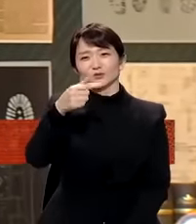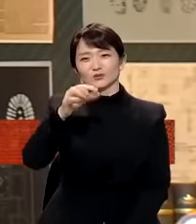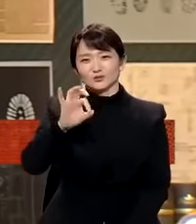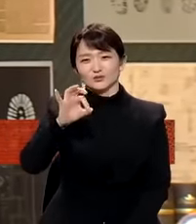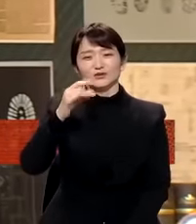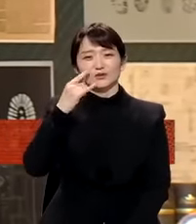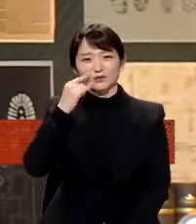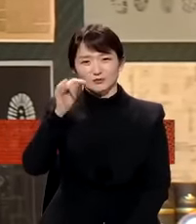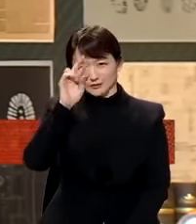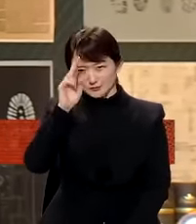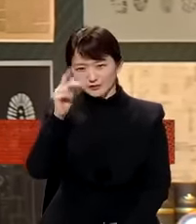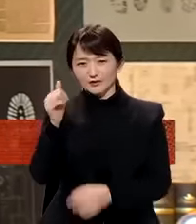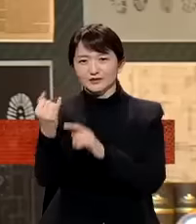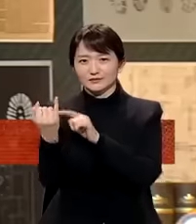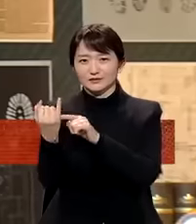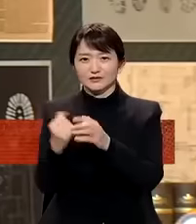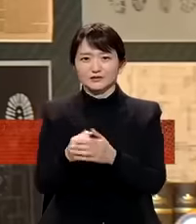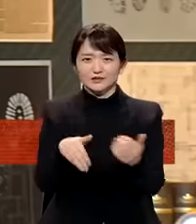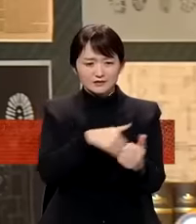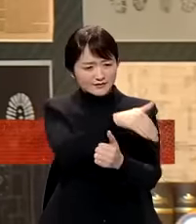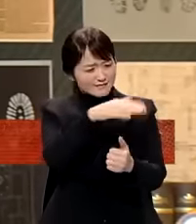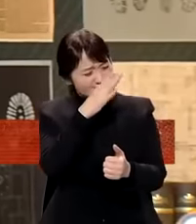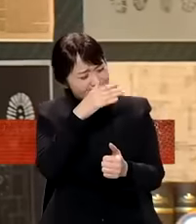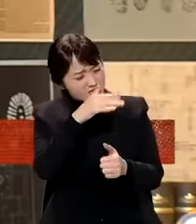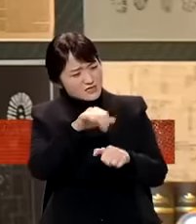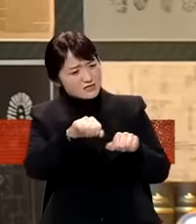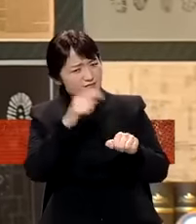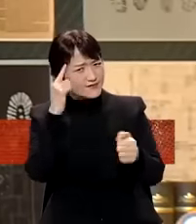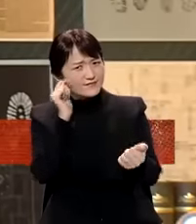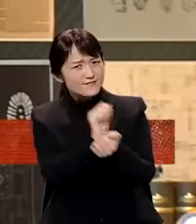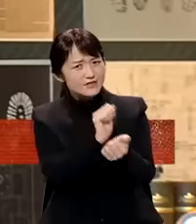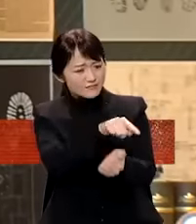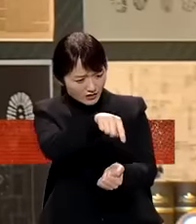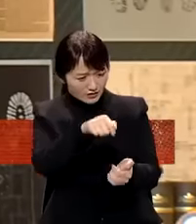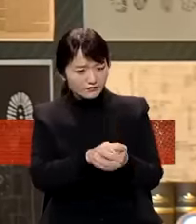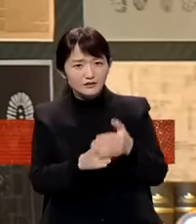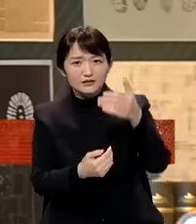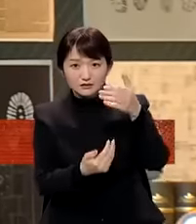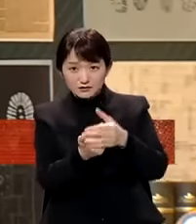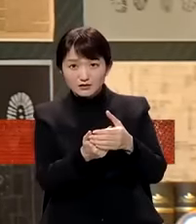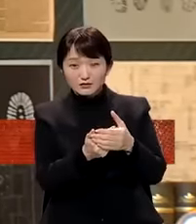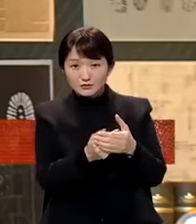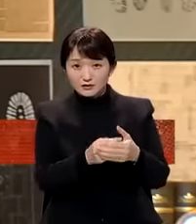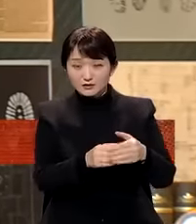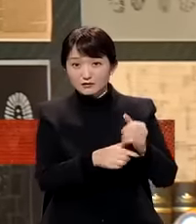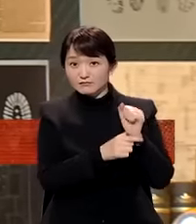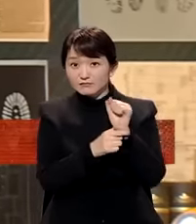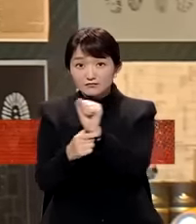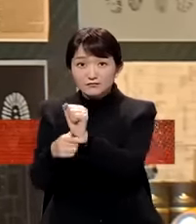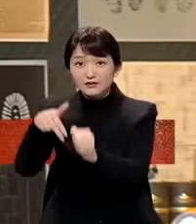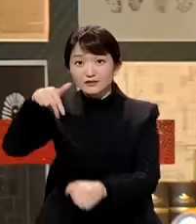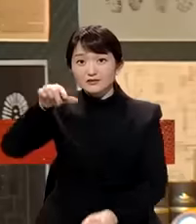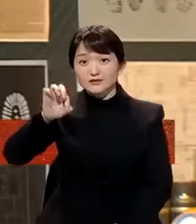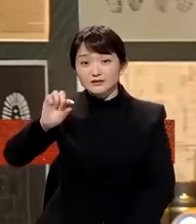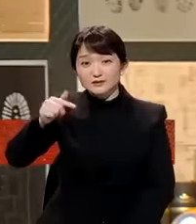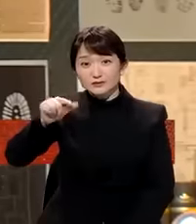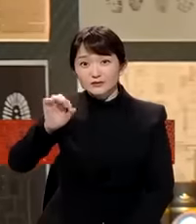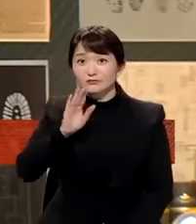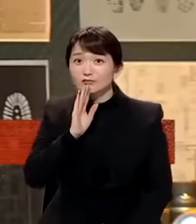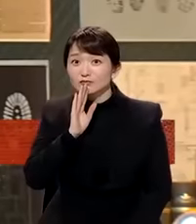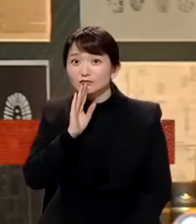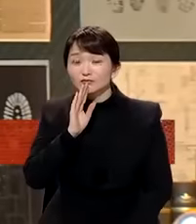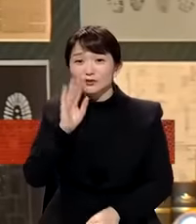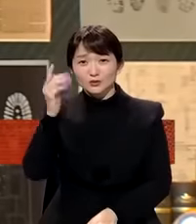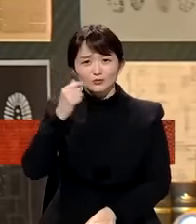박님 주변에 바보짓 하는 사람들한테 야 너 그러다 사건 반장 나온다 합니다 하신 장은정님 맞습니다 요즘 이거